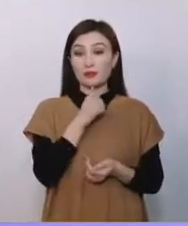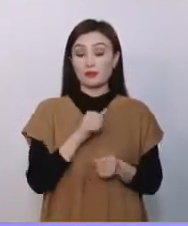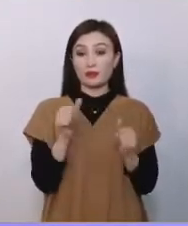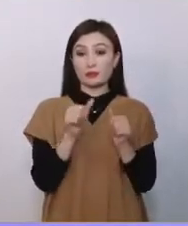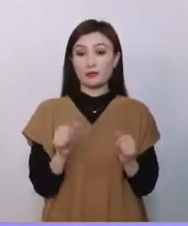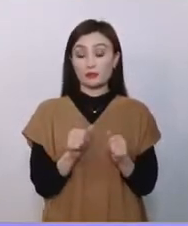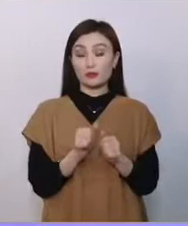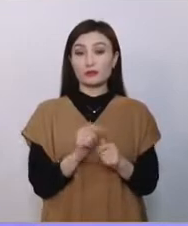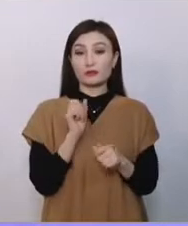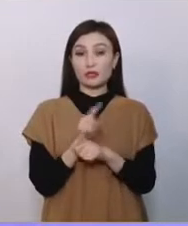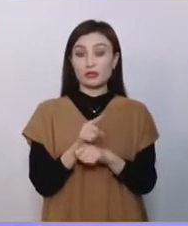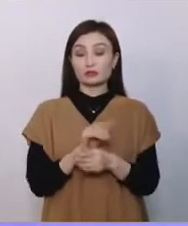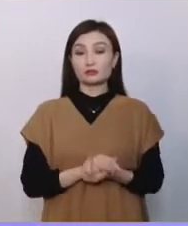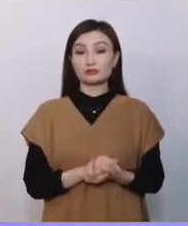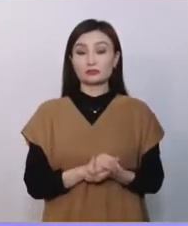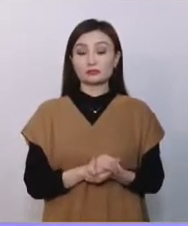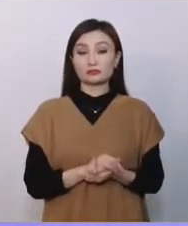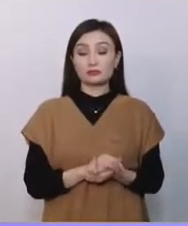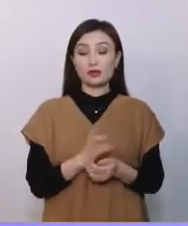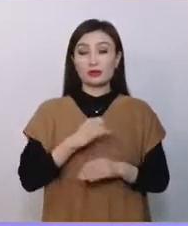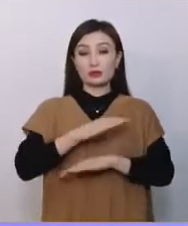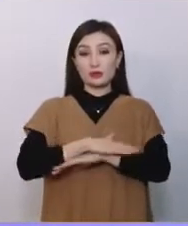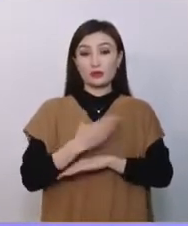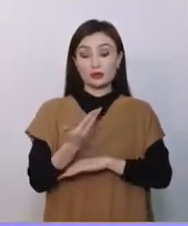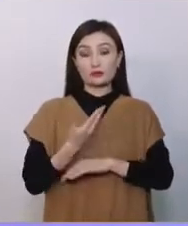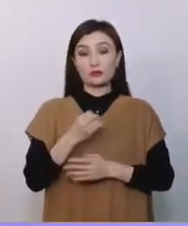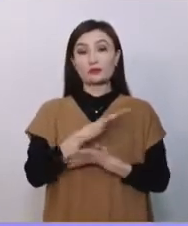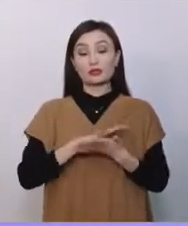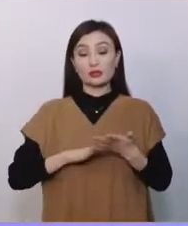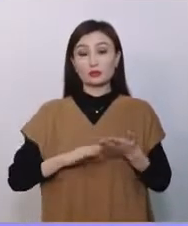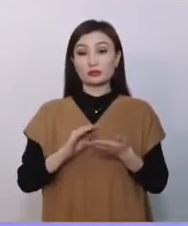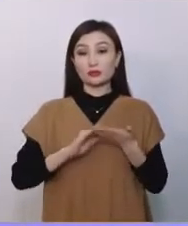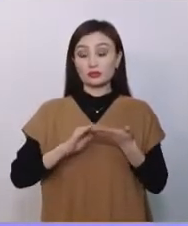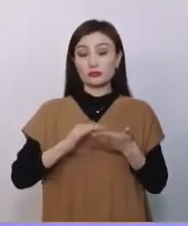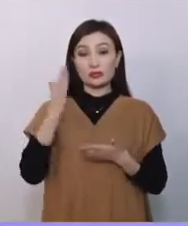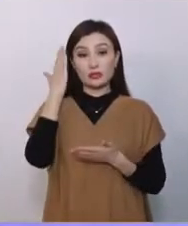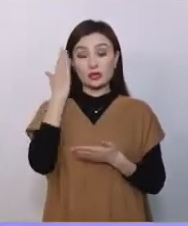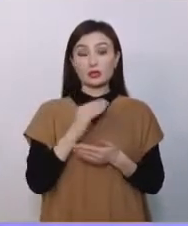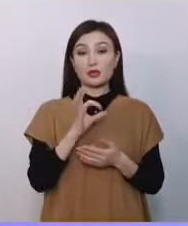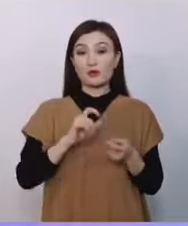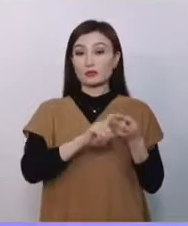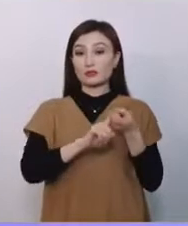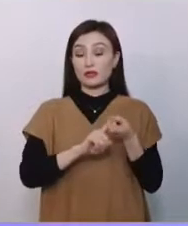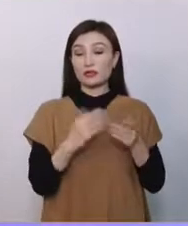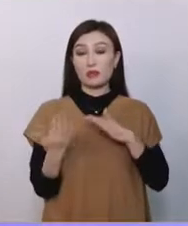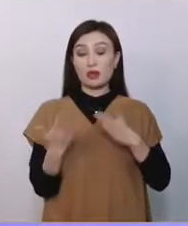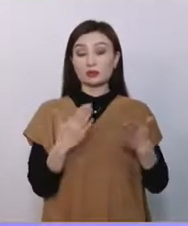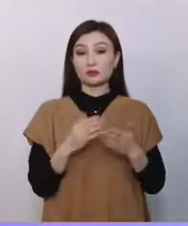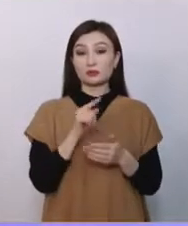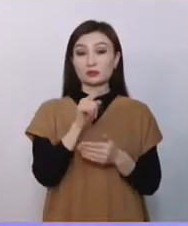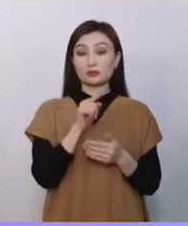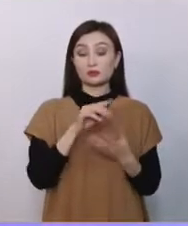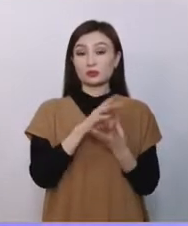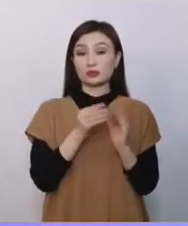задачи урока на уроке мы с вами продолжим закреплять знания о связи между компонентами и